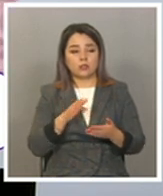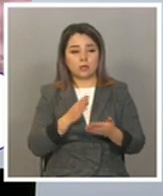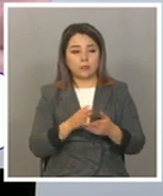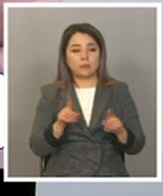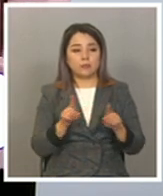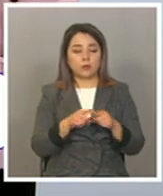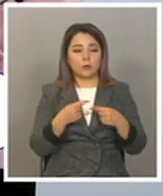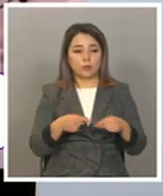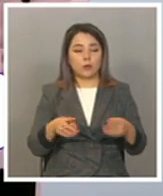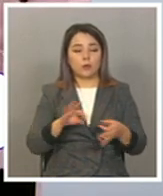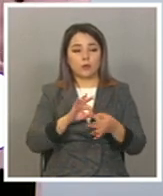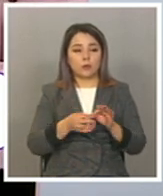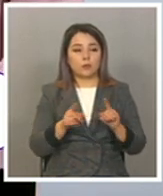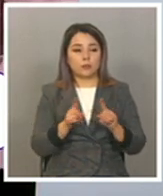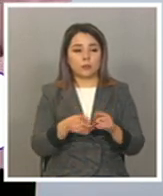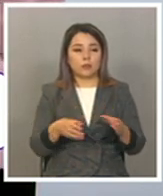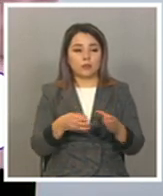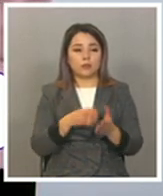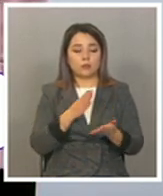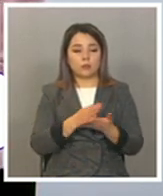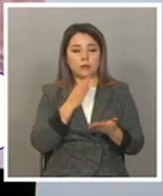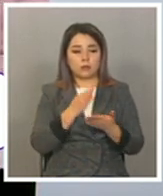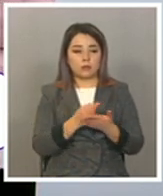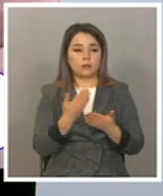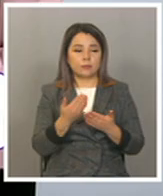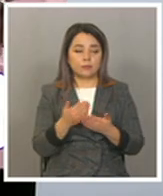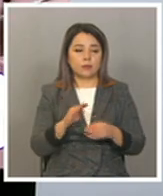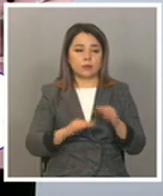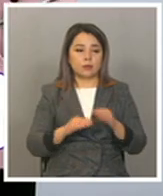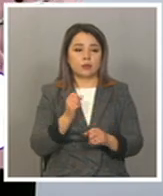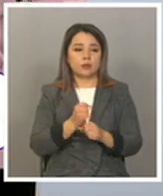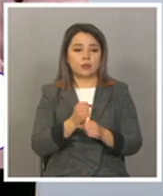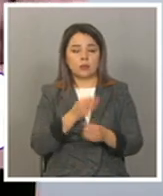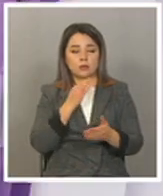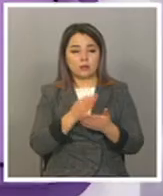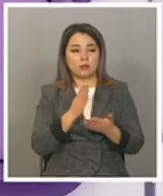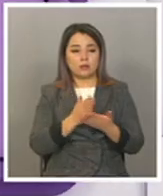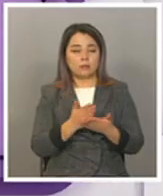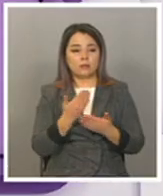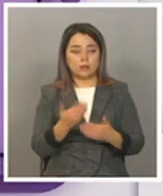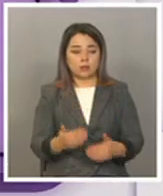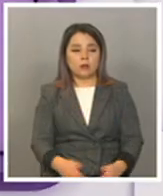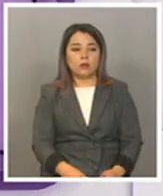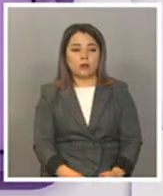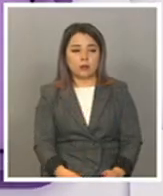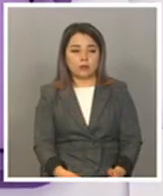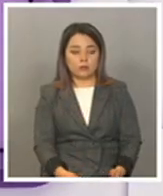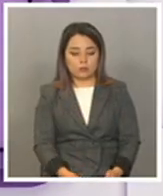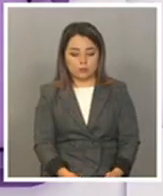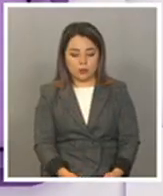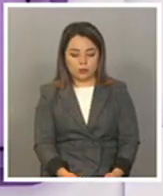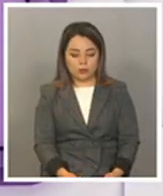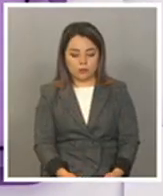басқа күрделі қосылыстар, яғни асқын пероксидтер түзілуі мүмкін.